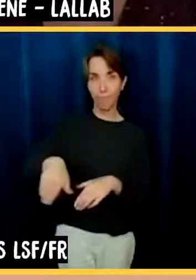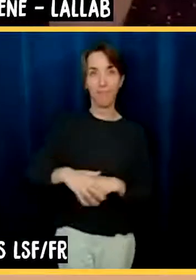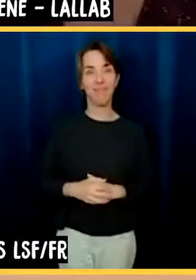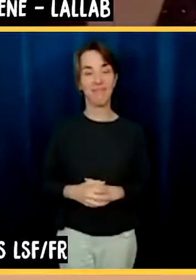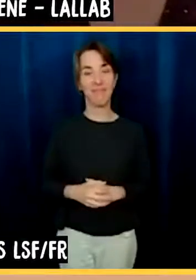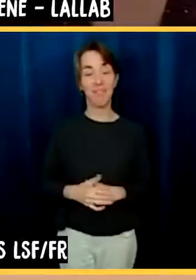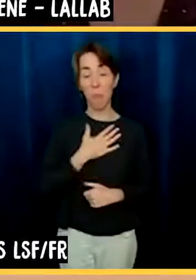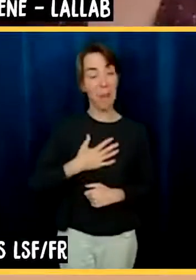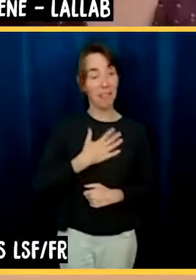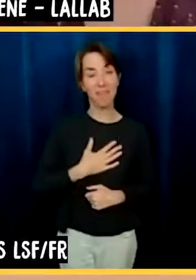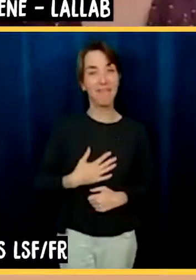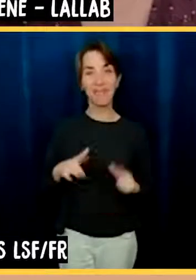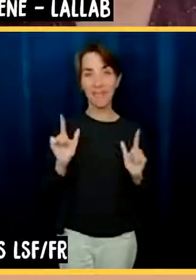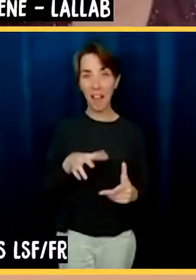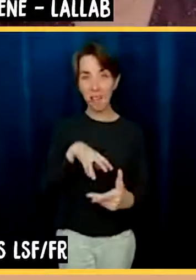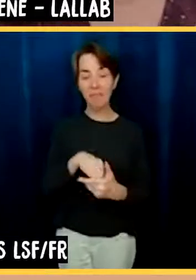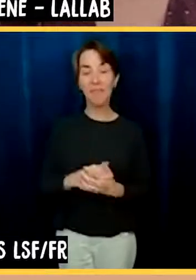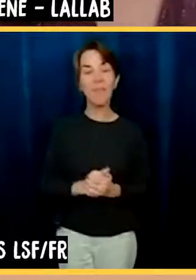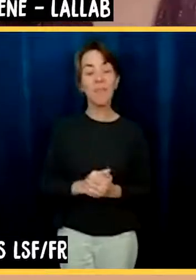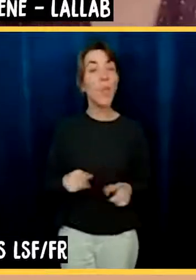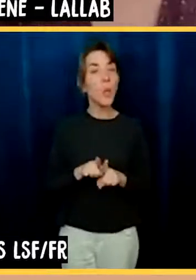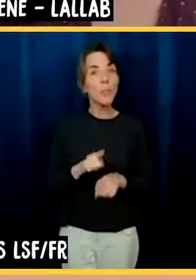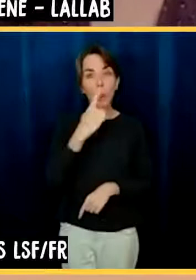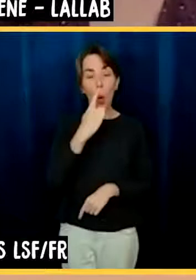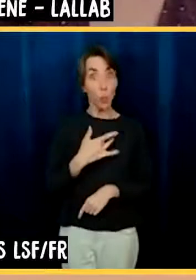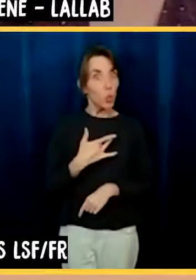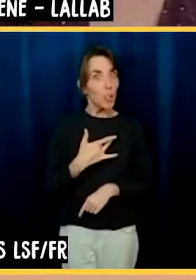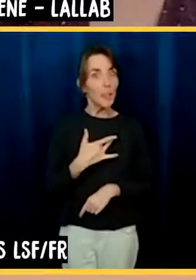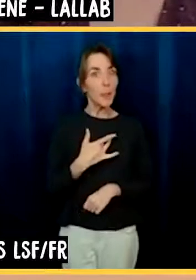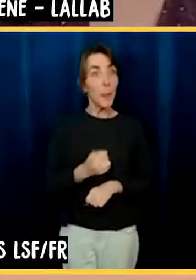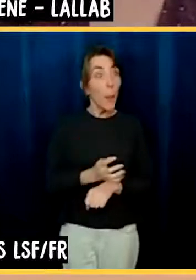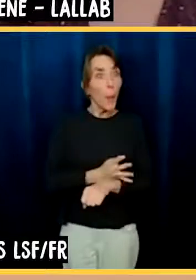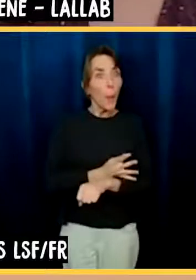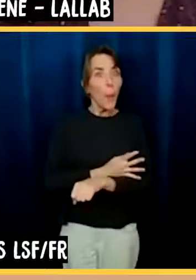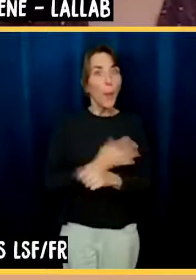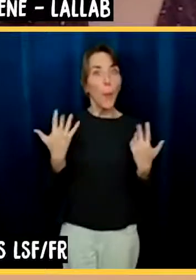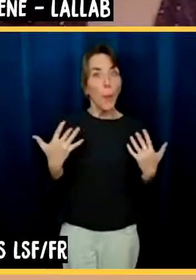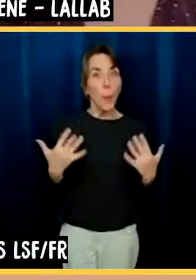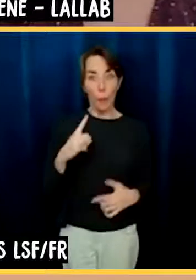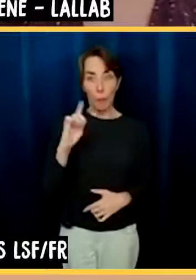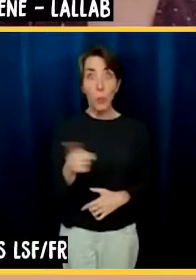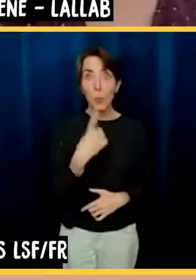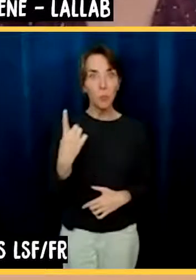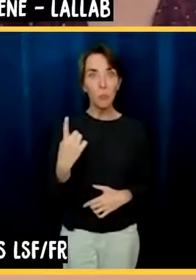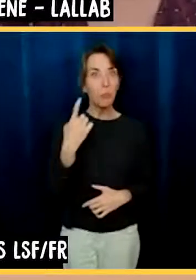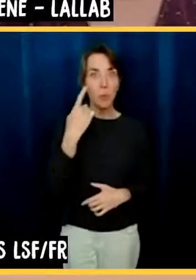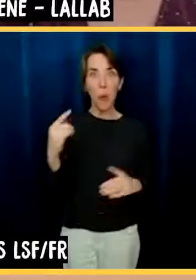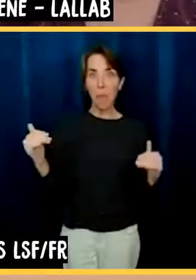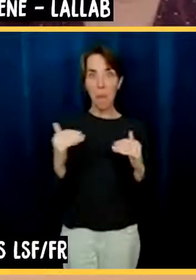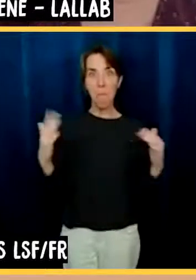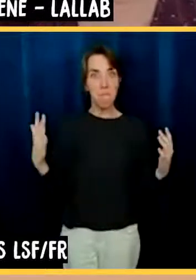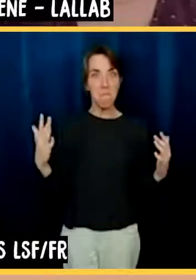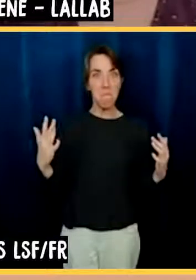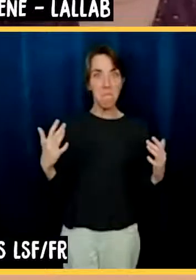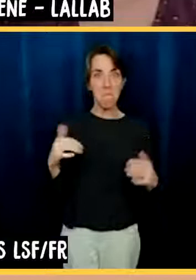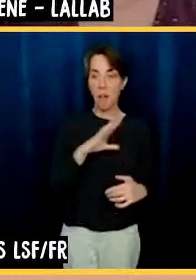ça me fait très, très plaisir. Je suis très touchée, en fait. Je suis très, très, très touchée, émue, comme je pense tout le monde, par la performance, en